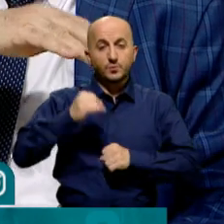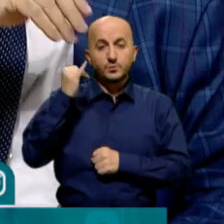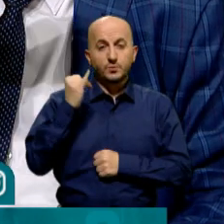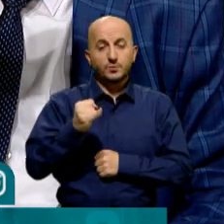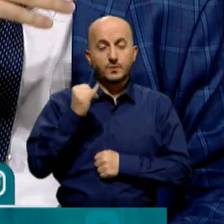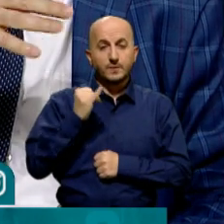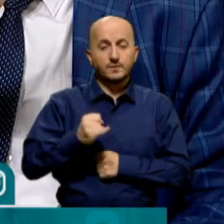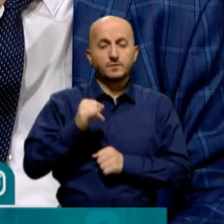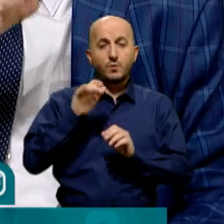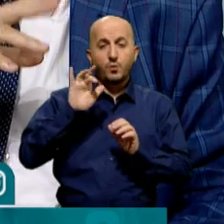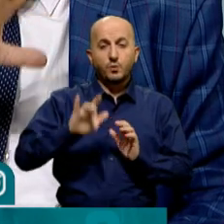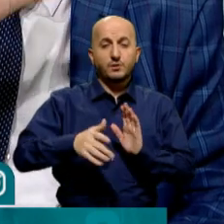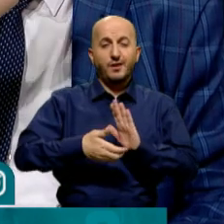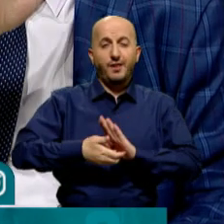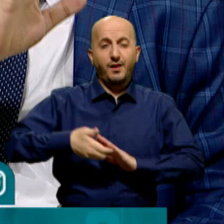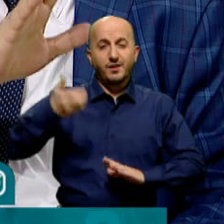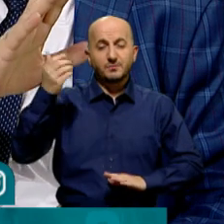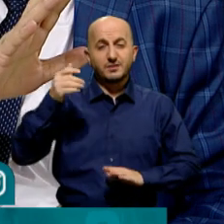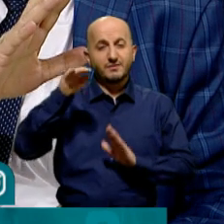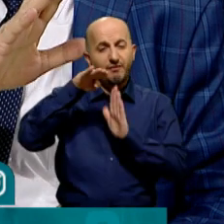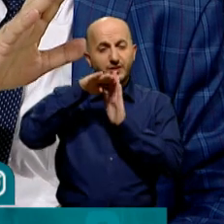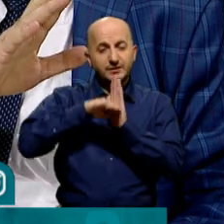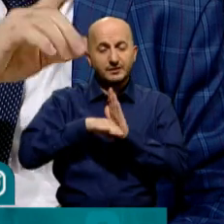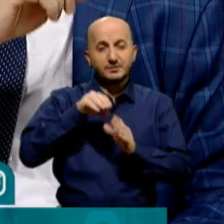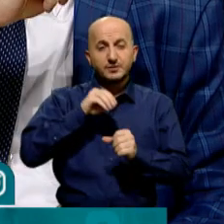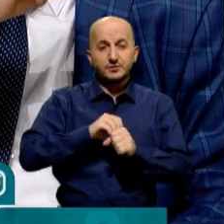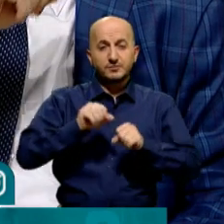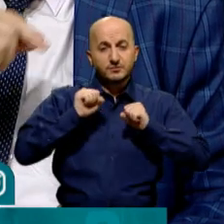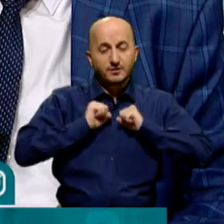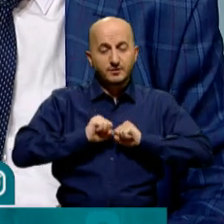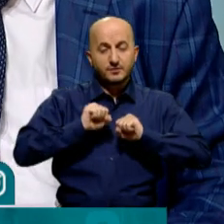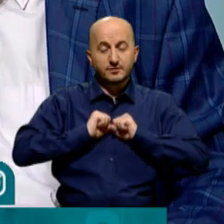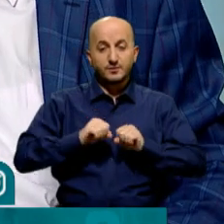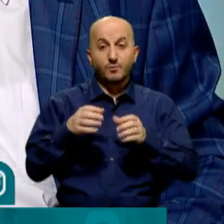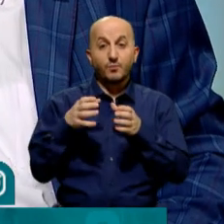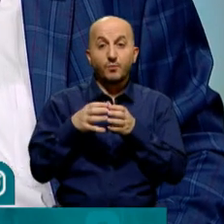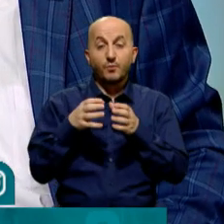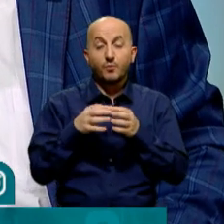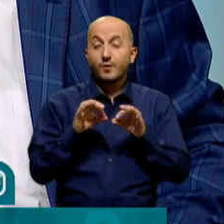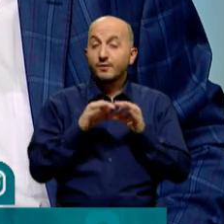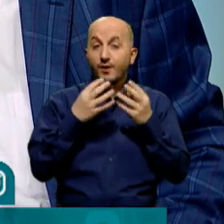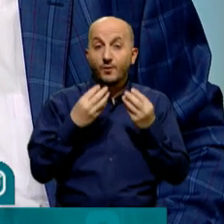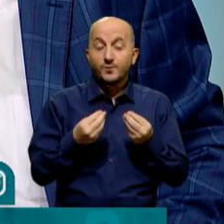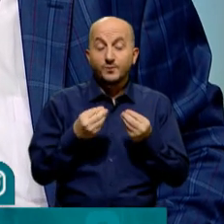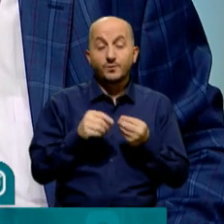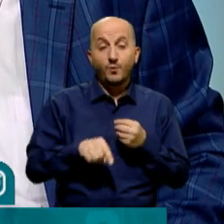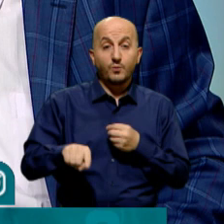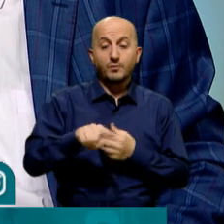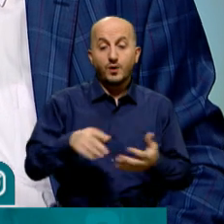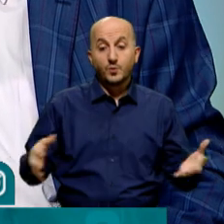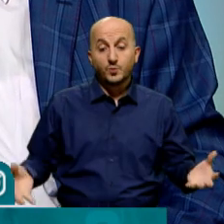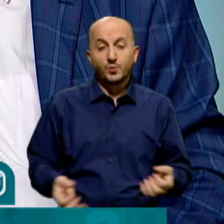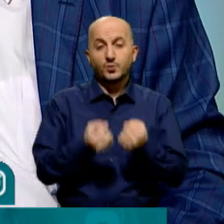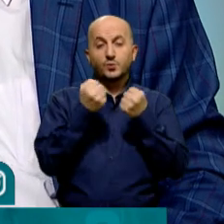kötülüklerin de ortadan kalkması veya azaltılması için gayret eder. Bu grup ne olur? وَاُولَٰئِكَ هُمُ الْمُفْلِحُونَ İşte onlar